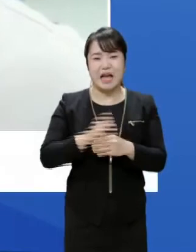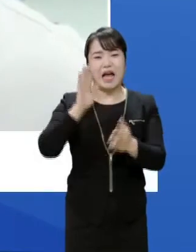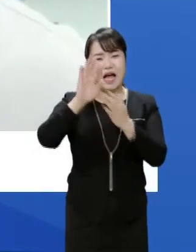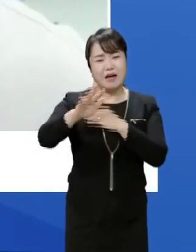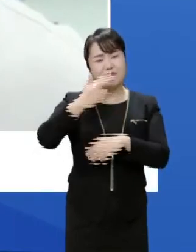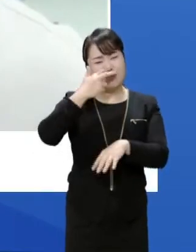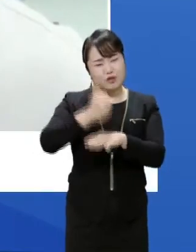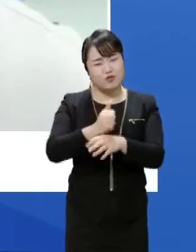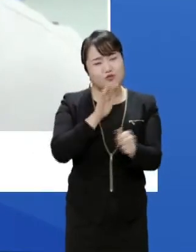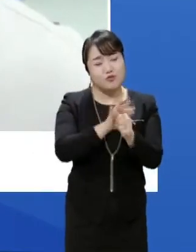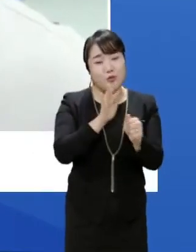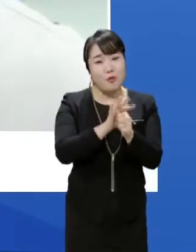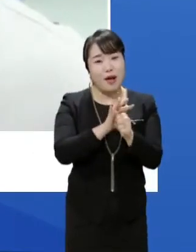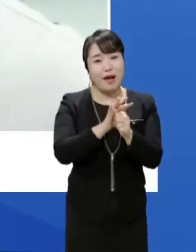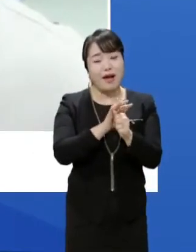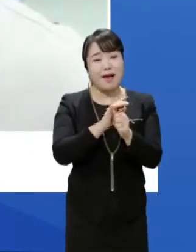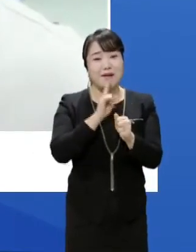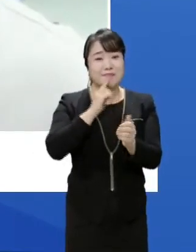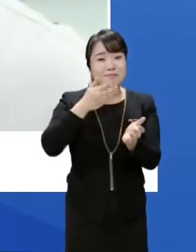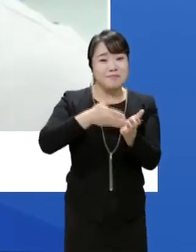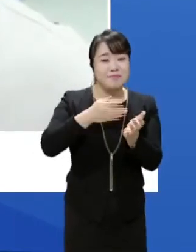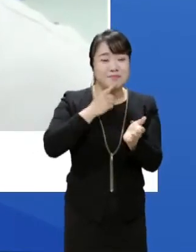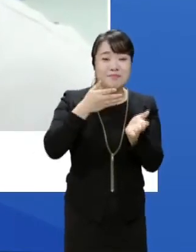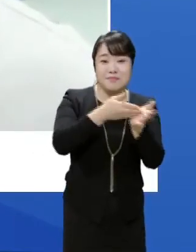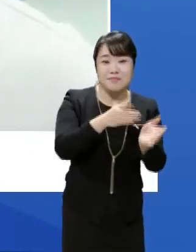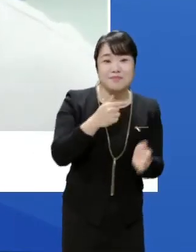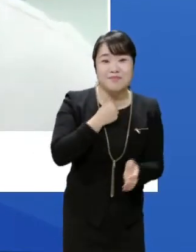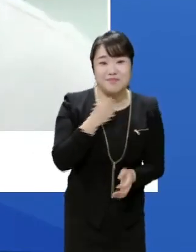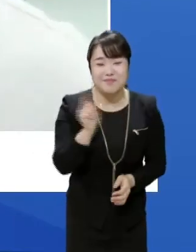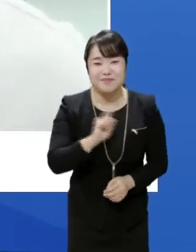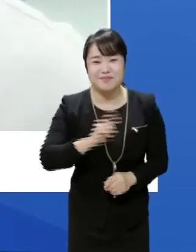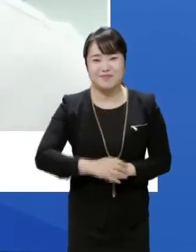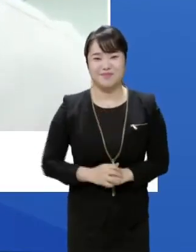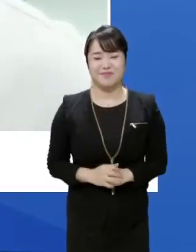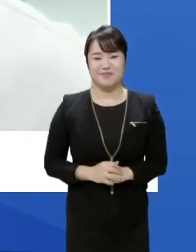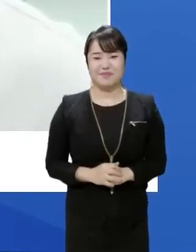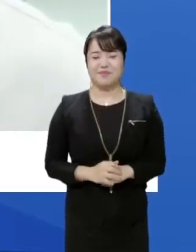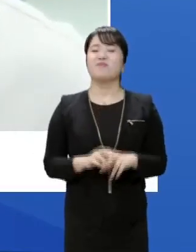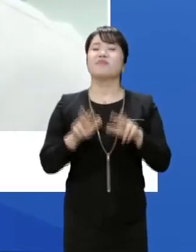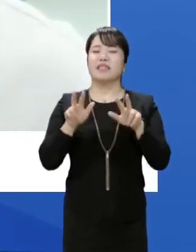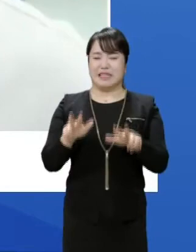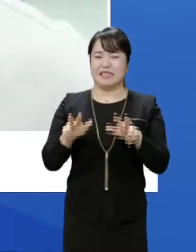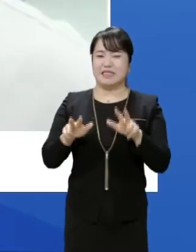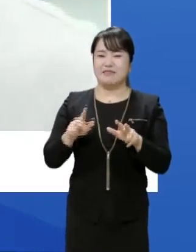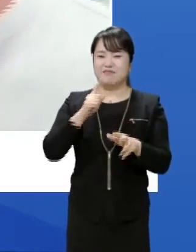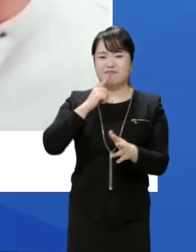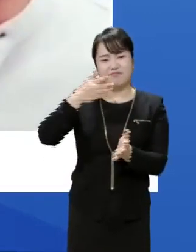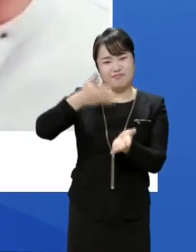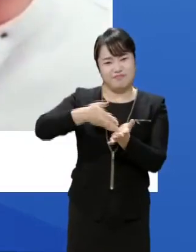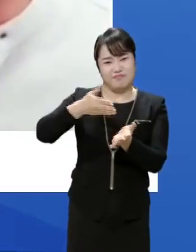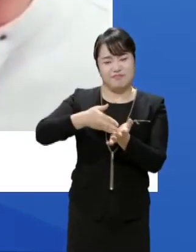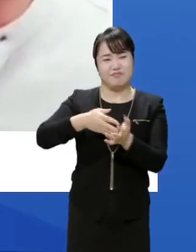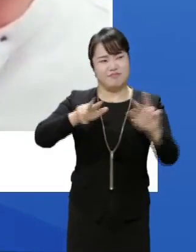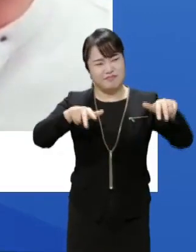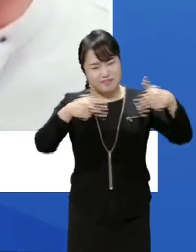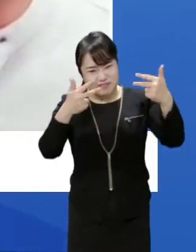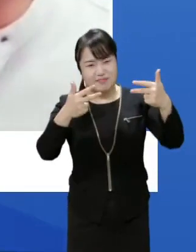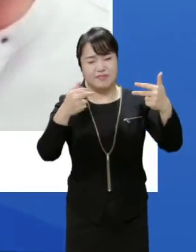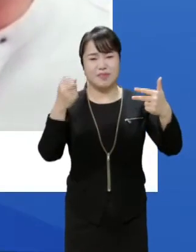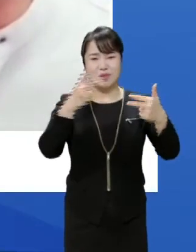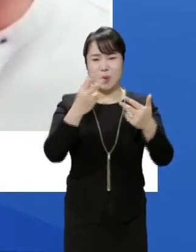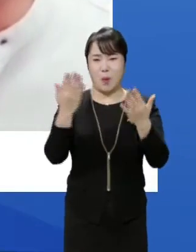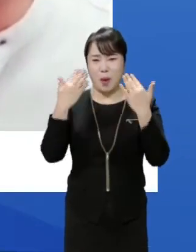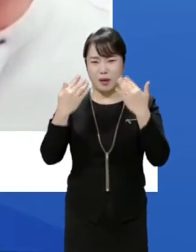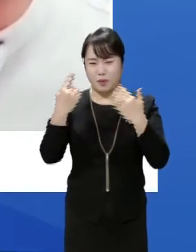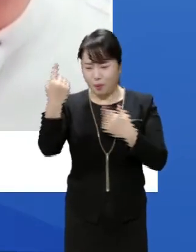있도록 우리 교사 입장에서 당부의 한 말씀 부탁드리겠습니다. 네, 지금은 원격 수업과 등교 수업을 병행할 수밖에 없는